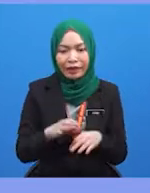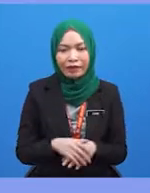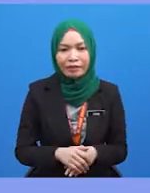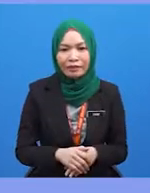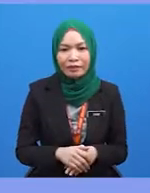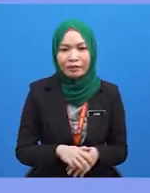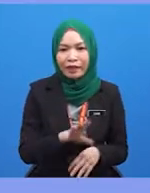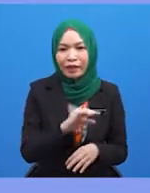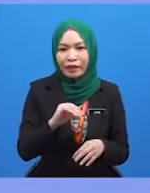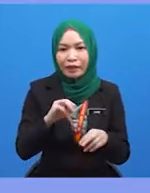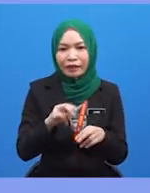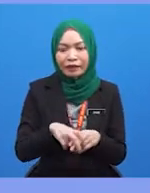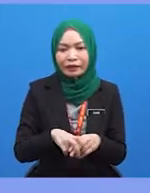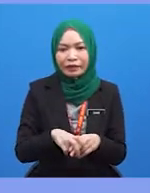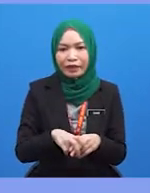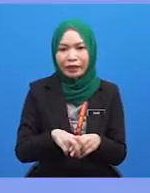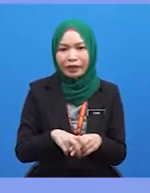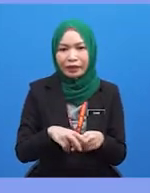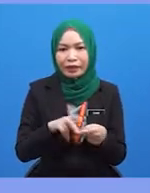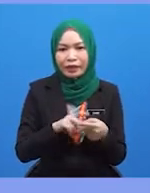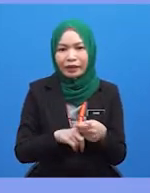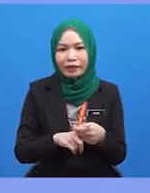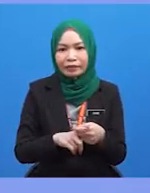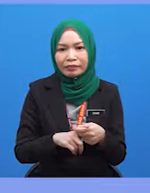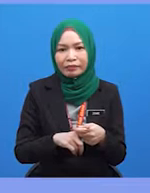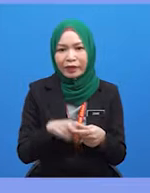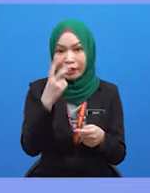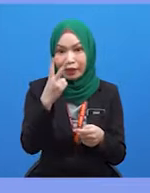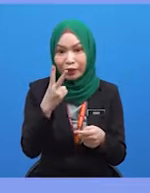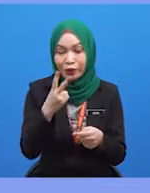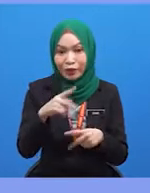Anda perlu kaitkan dengan situasi.